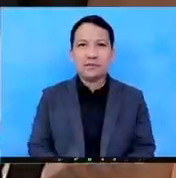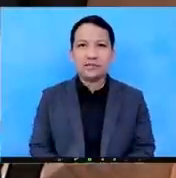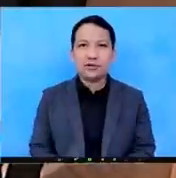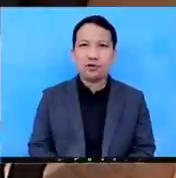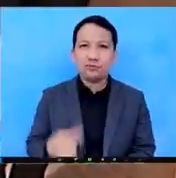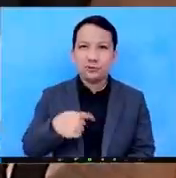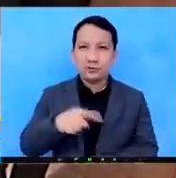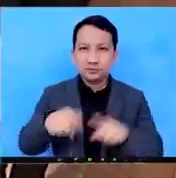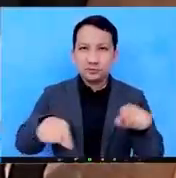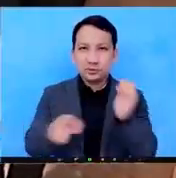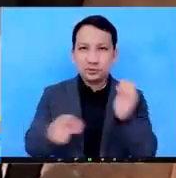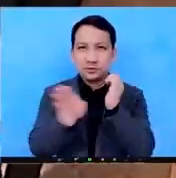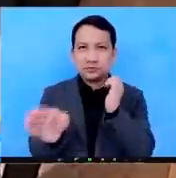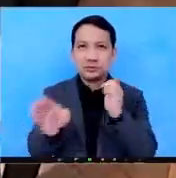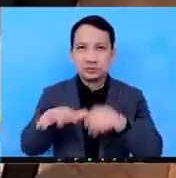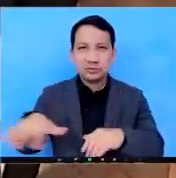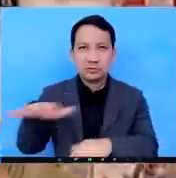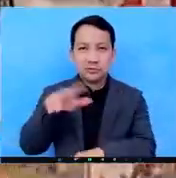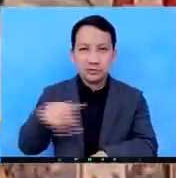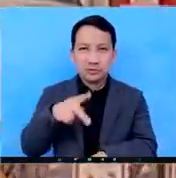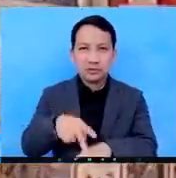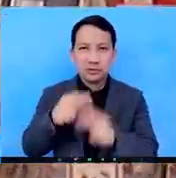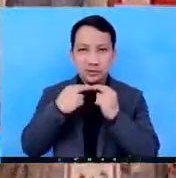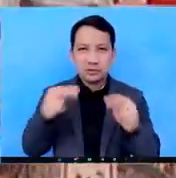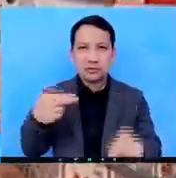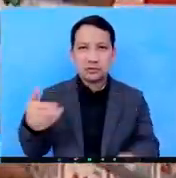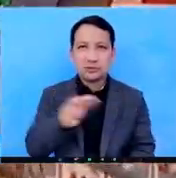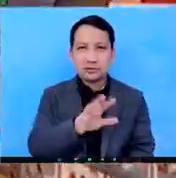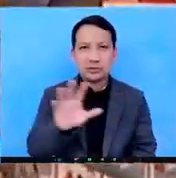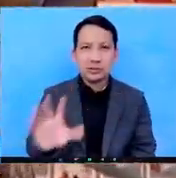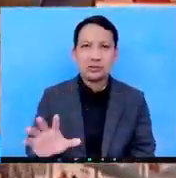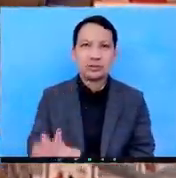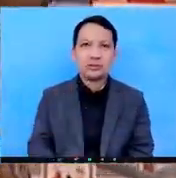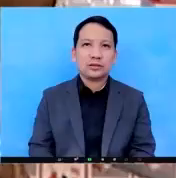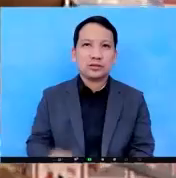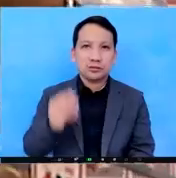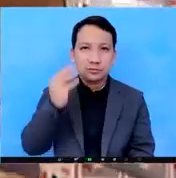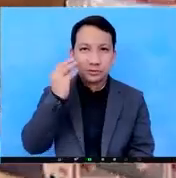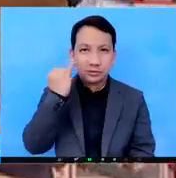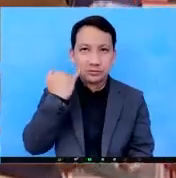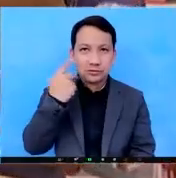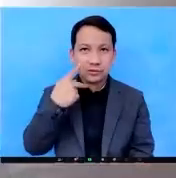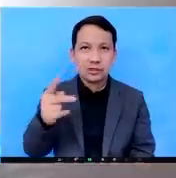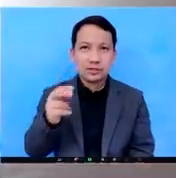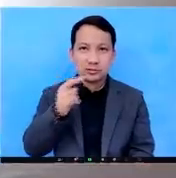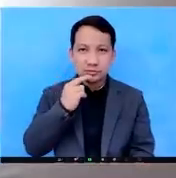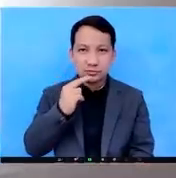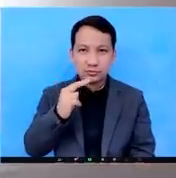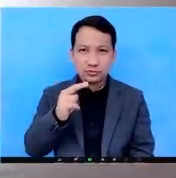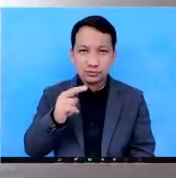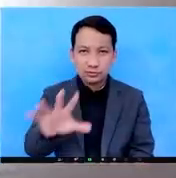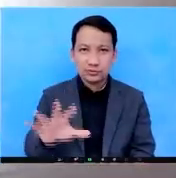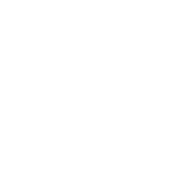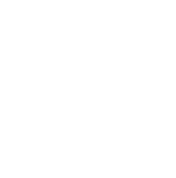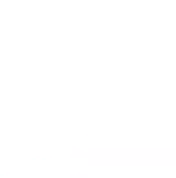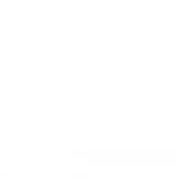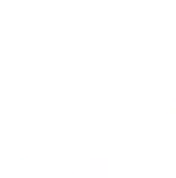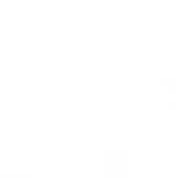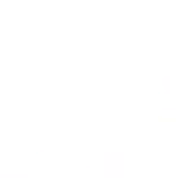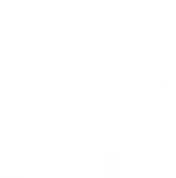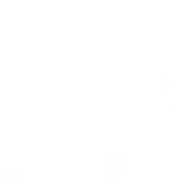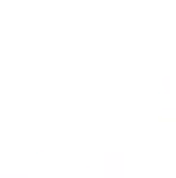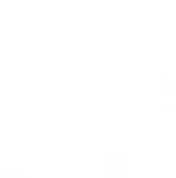sa buong bansa. Nagbabalita mula sa Frontline, Justine Punsalang, News 5.